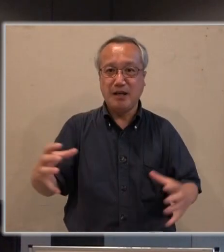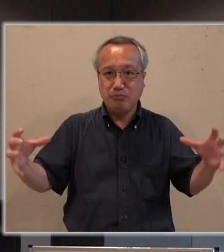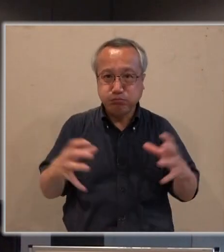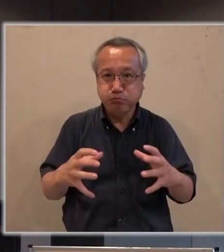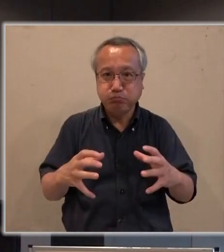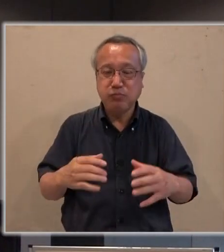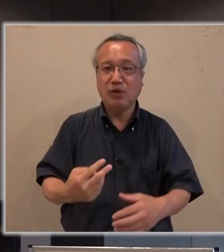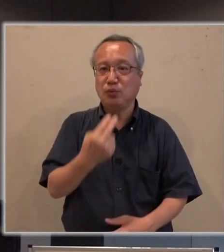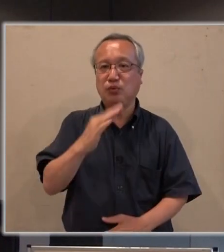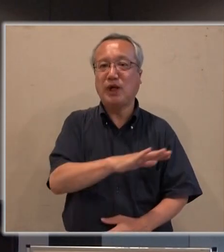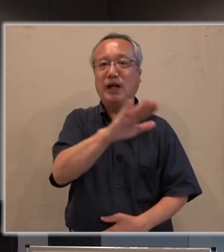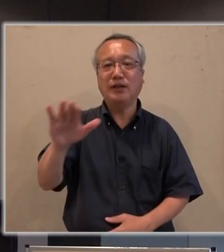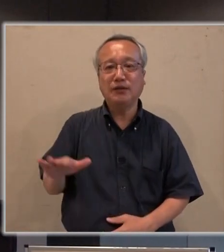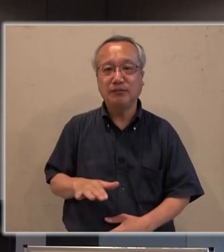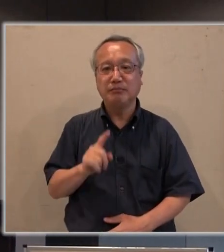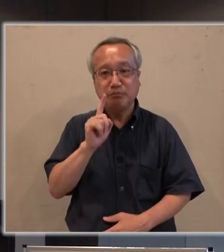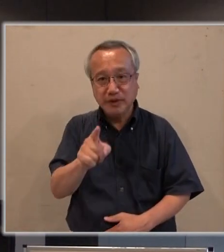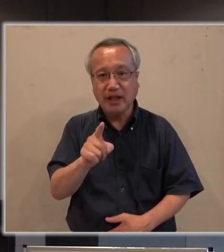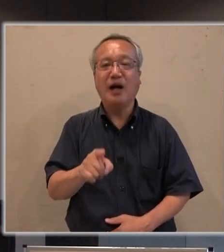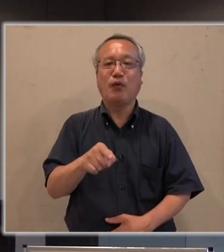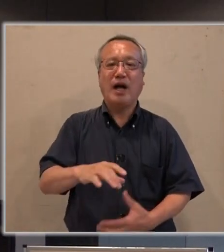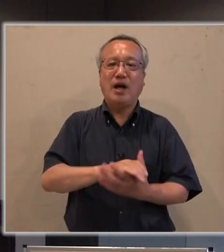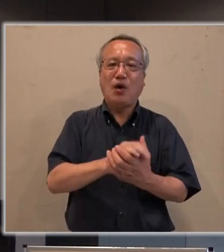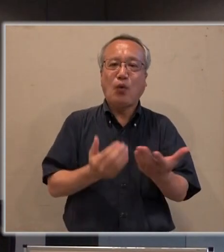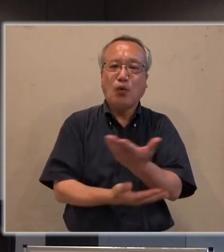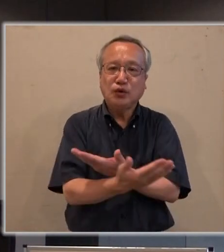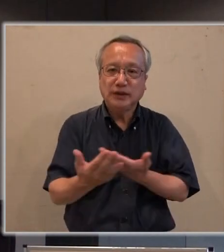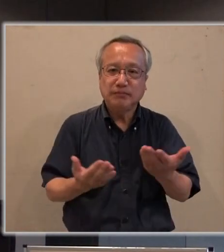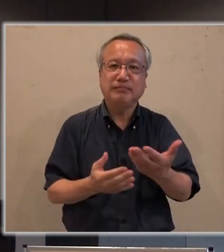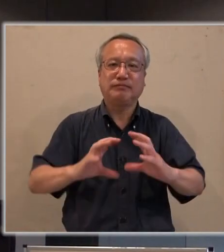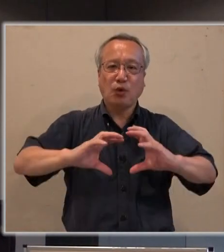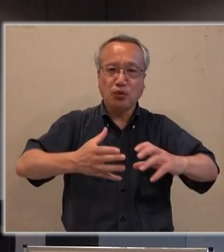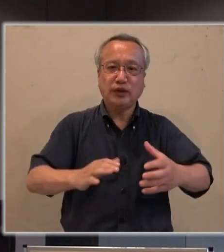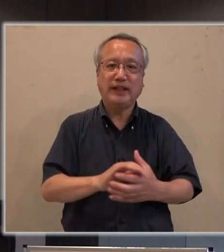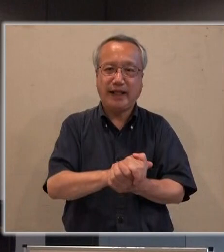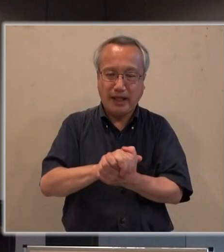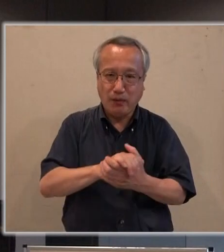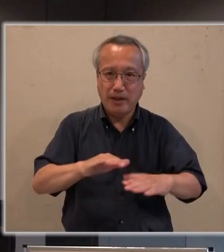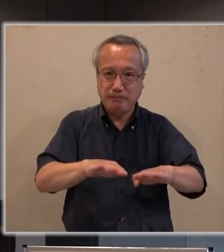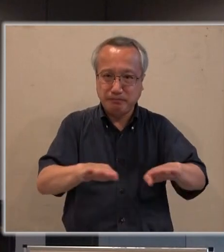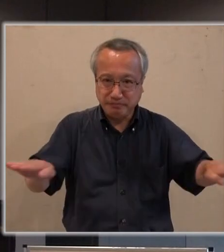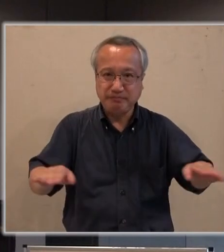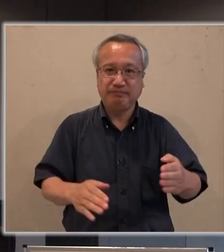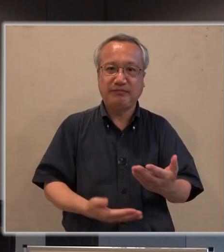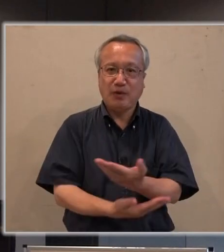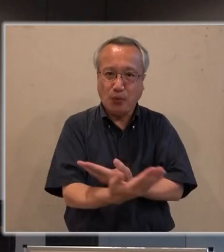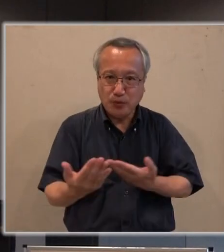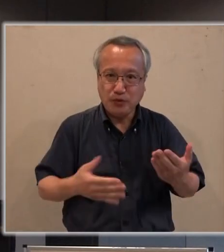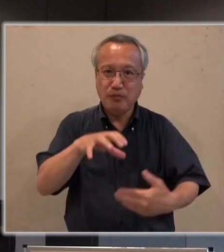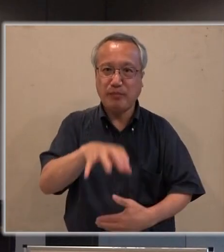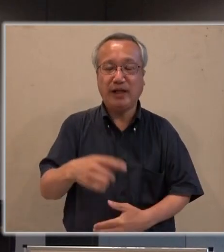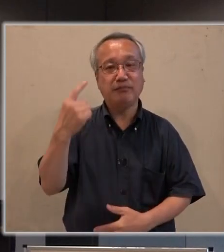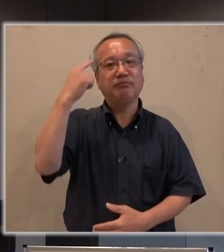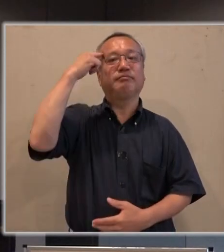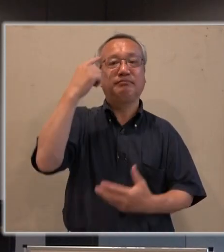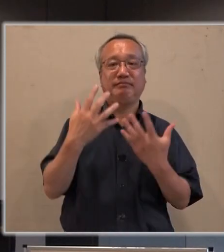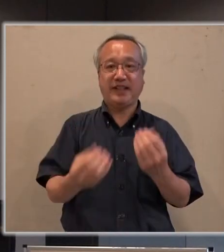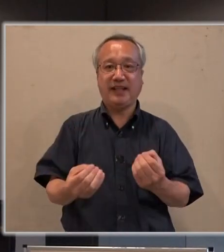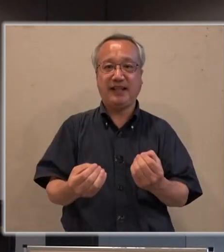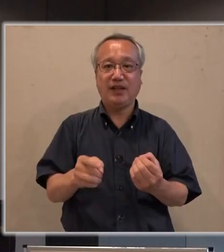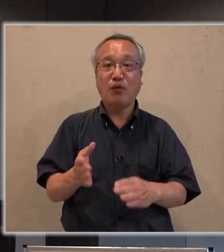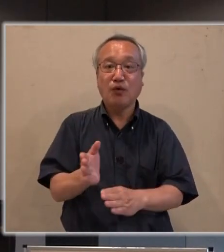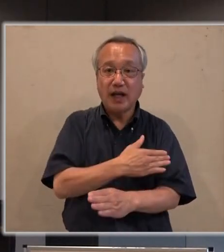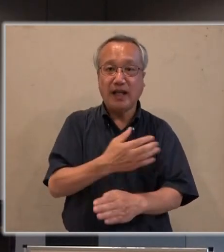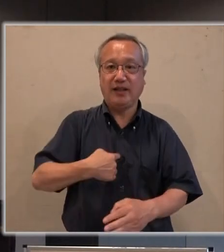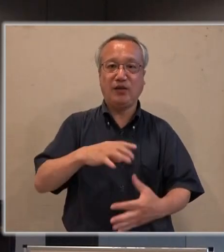あ、これが国際交流を通じた平和の祭典なんだなというのを身をもって体感したと思いました。ここから私のオリンピ